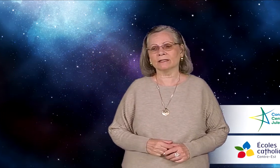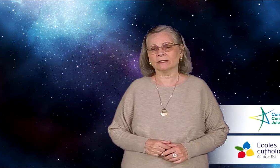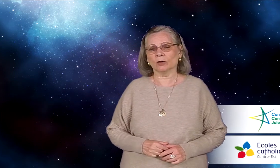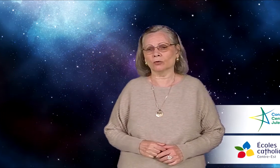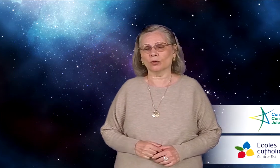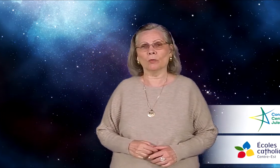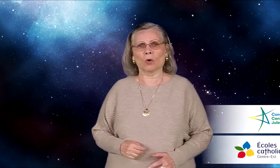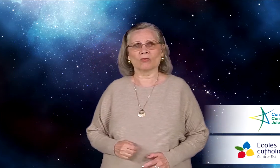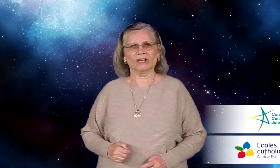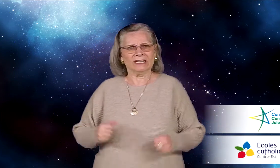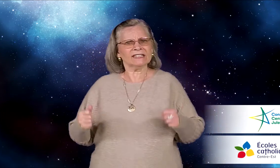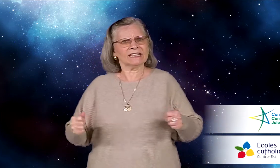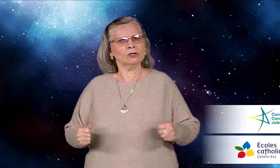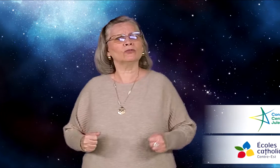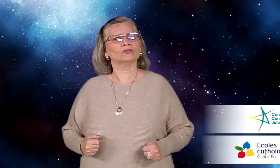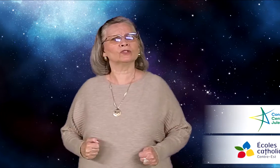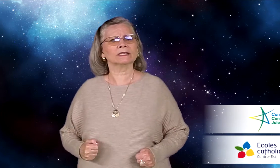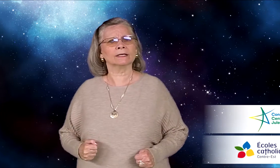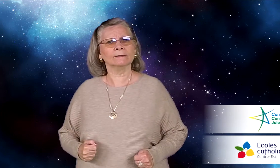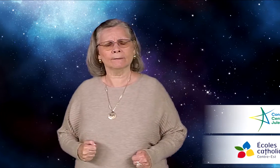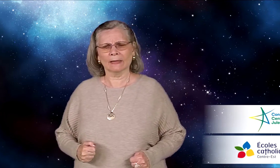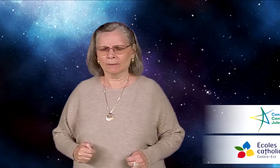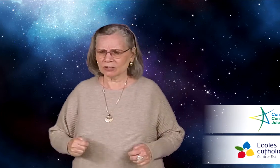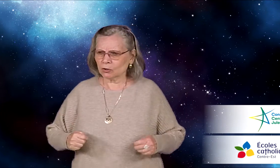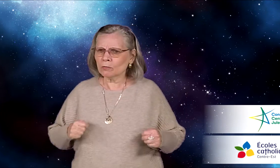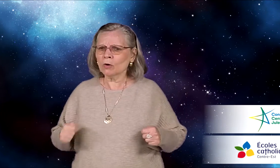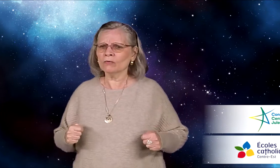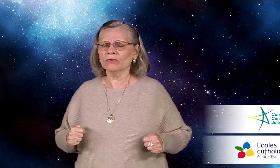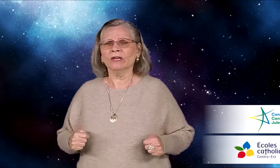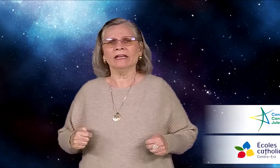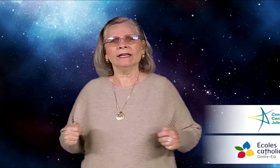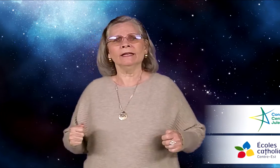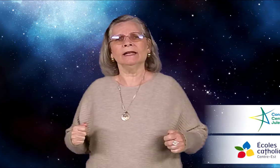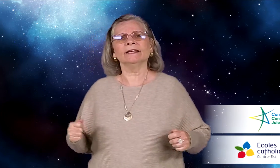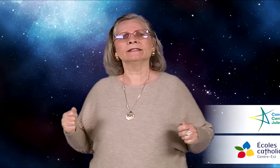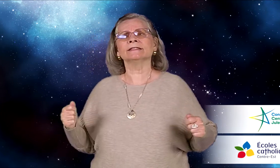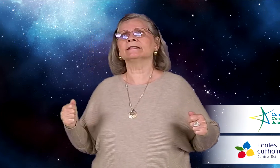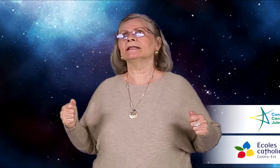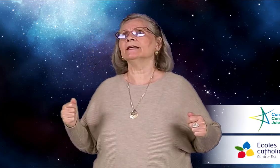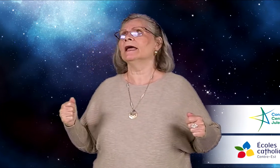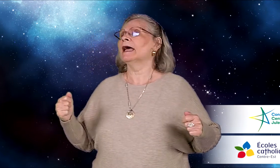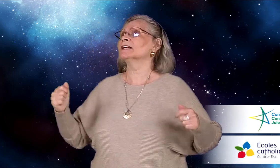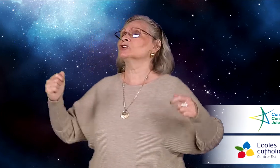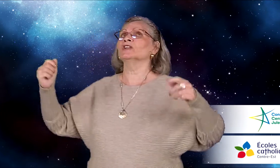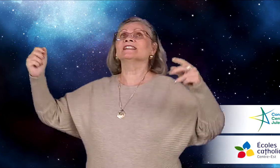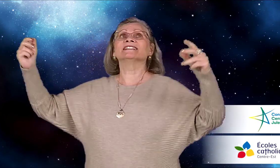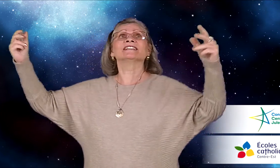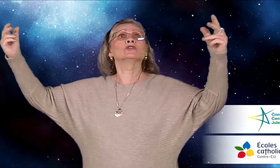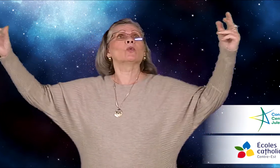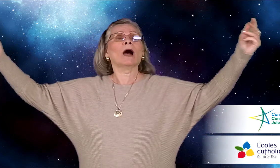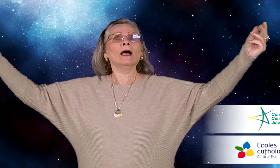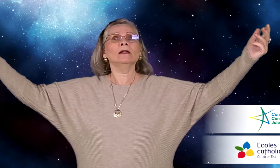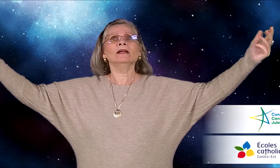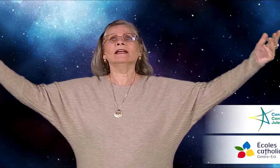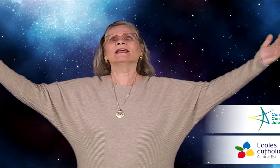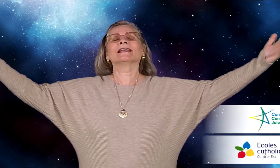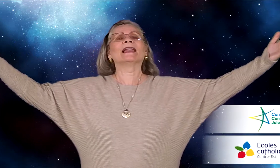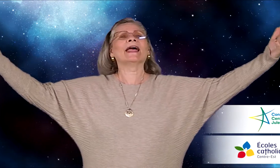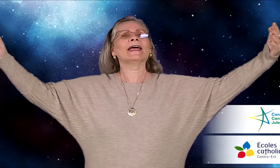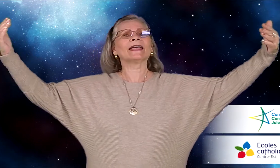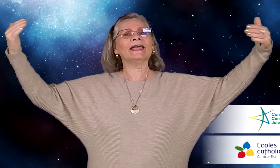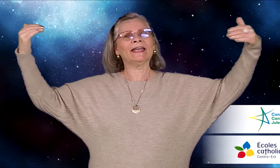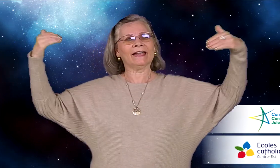les invitations de Mauve. Et, ça l'offusquait. Parce que Mauve, elle, insistait à ce que des étoiles